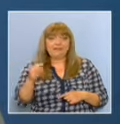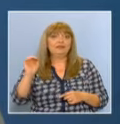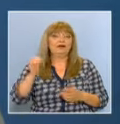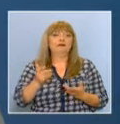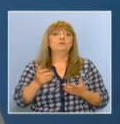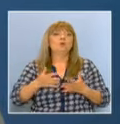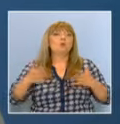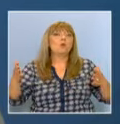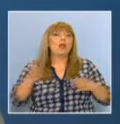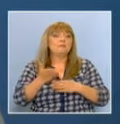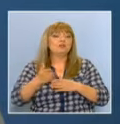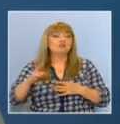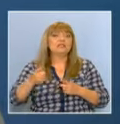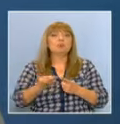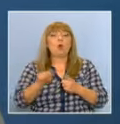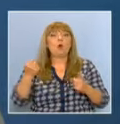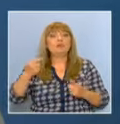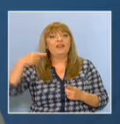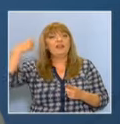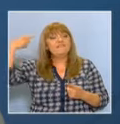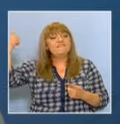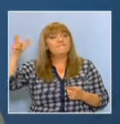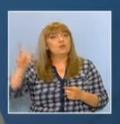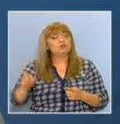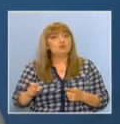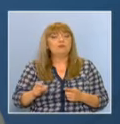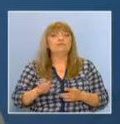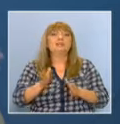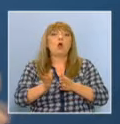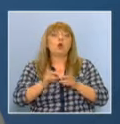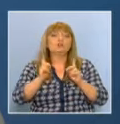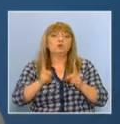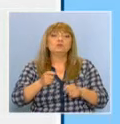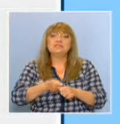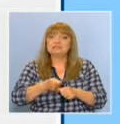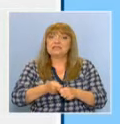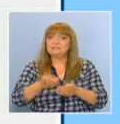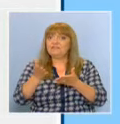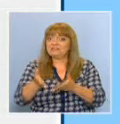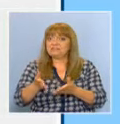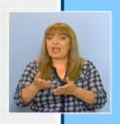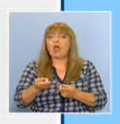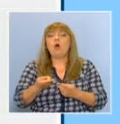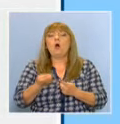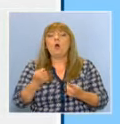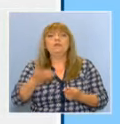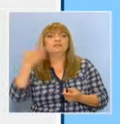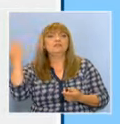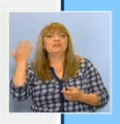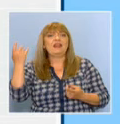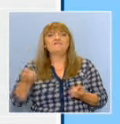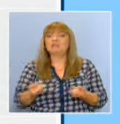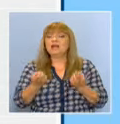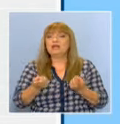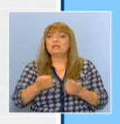част от философите, изобщо от хората, които са се занимавали с нея, започвайки от Древна Гърция и продължавайки до